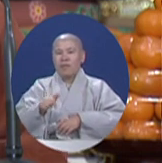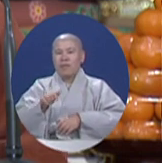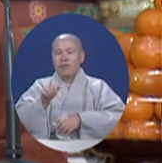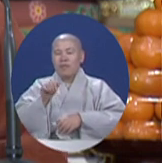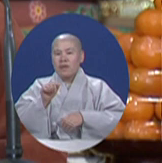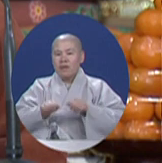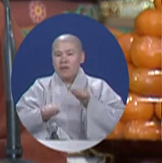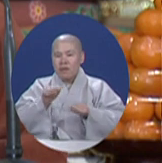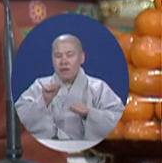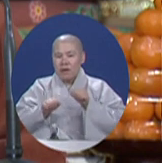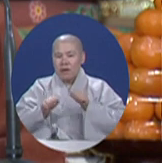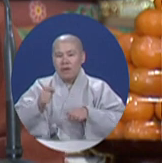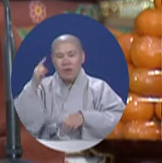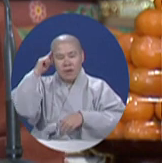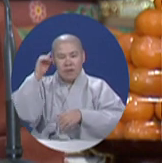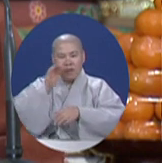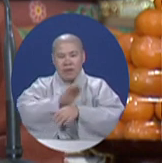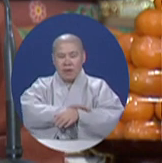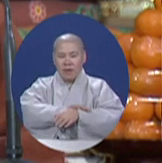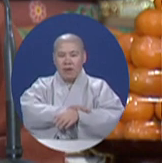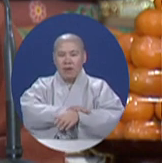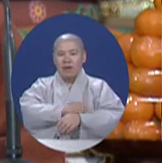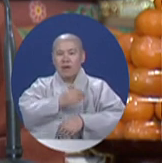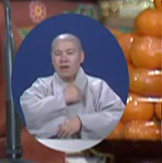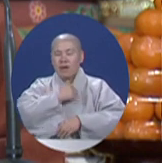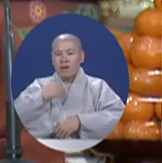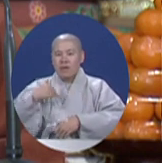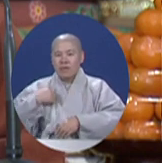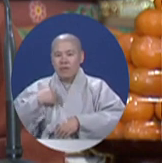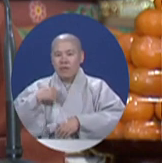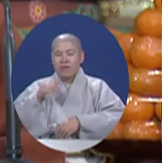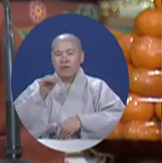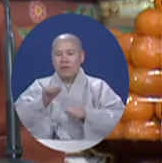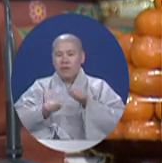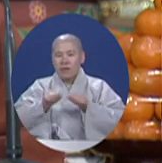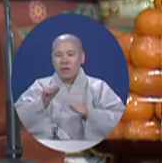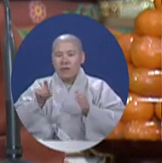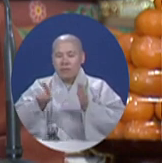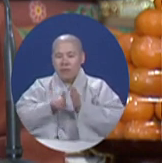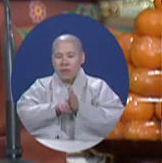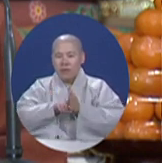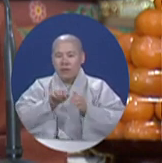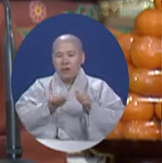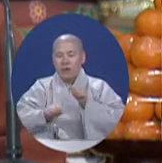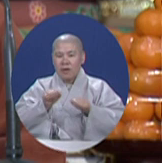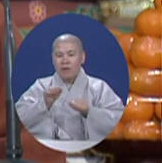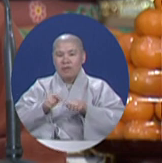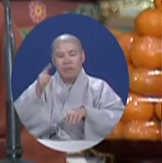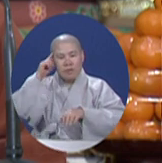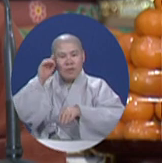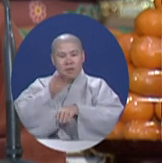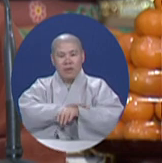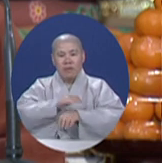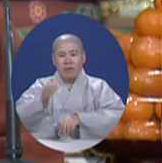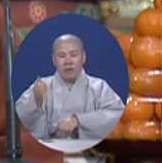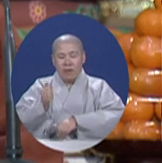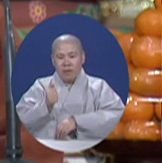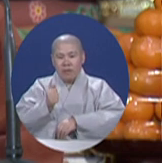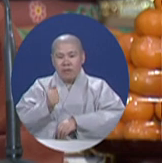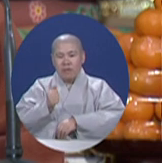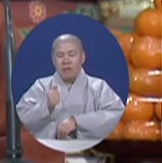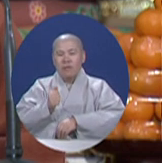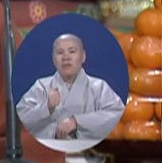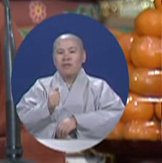실행과 지혜가 구족한 실행도 갖추어지고 지혜도 갖추어지고 한